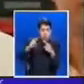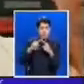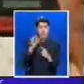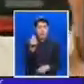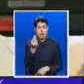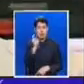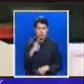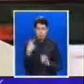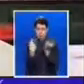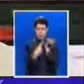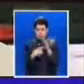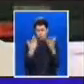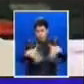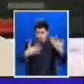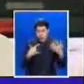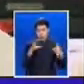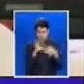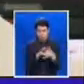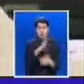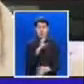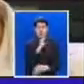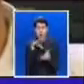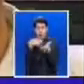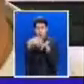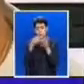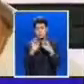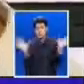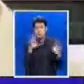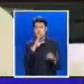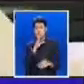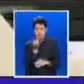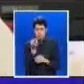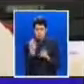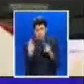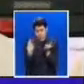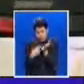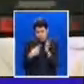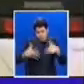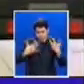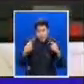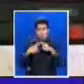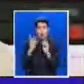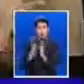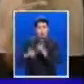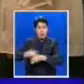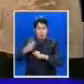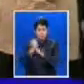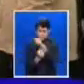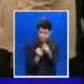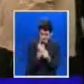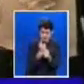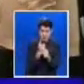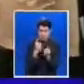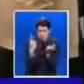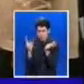ายประกันรายได้เนี่ยเป็นเครื่องมือตัวหนึ่งด้วยเพราะว่าเราได้พูดชัดเจนว่าการประกันรายได้เกษตรกรเนี่ยเราให้ปีละ2ครั้งเท่านั้น